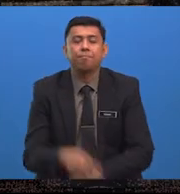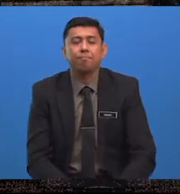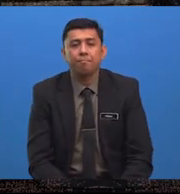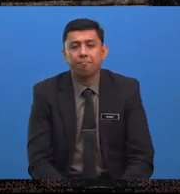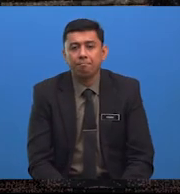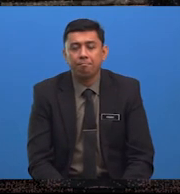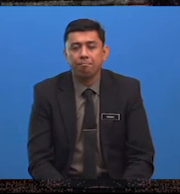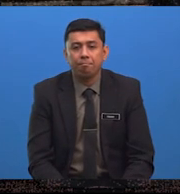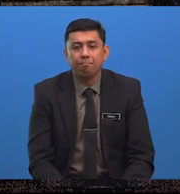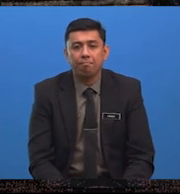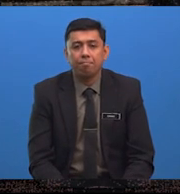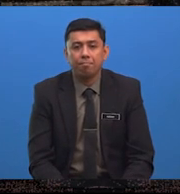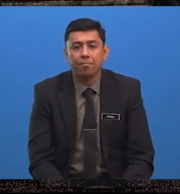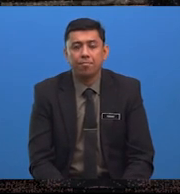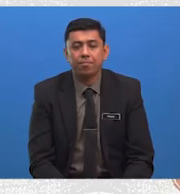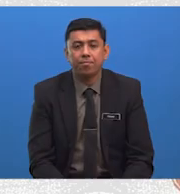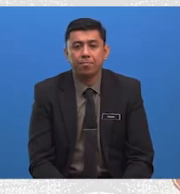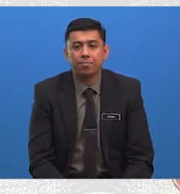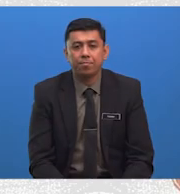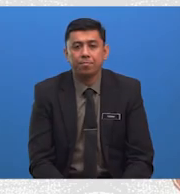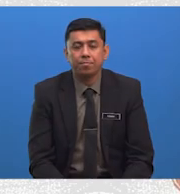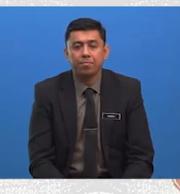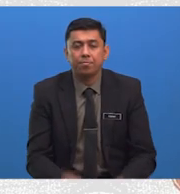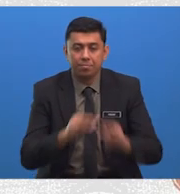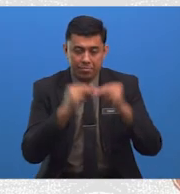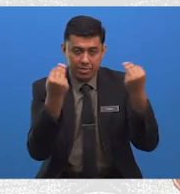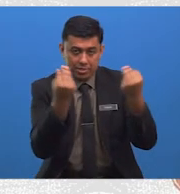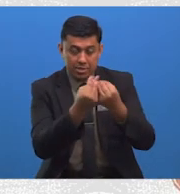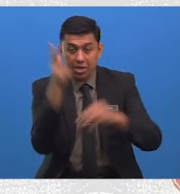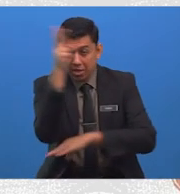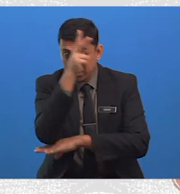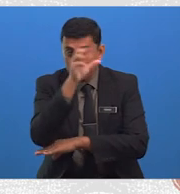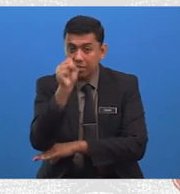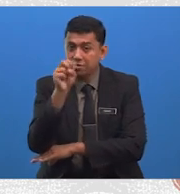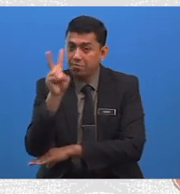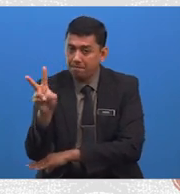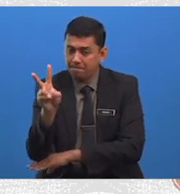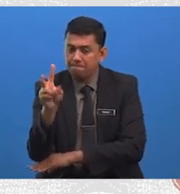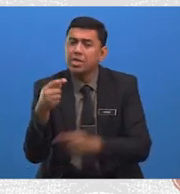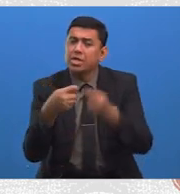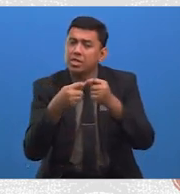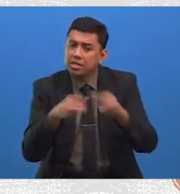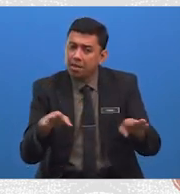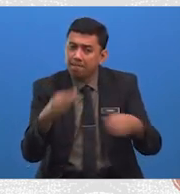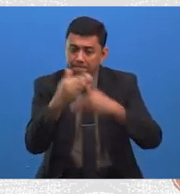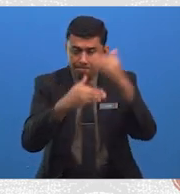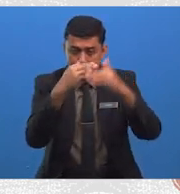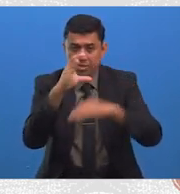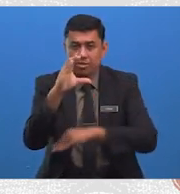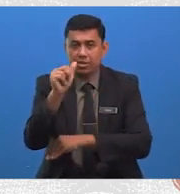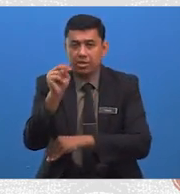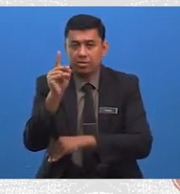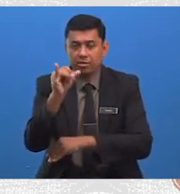Masyarakat Kerajaan Sriwijaya telah membina candi dan